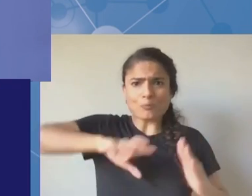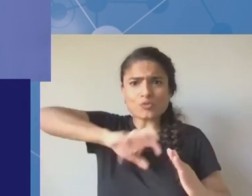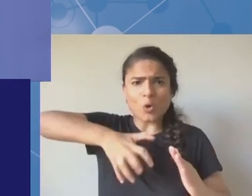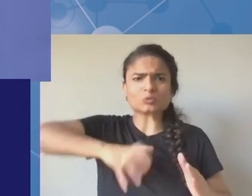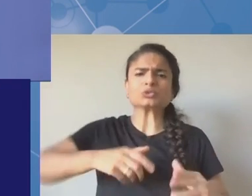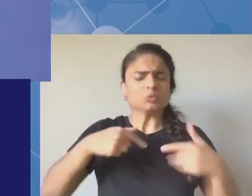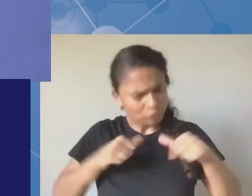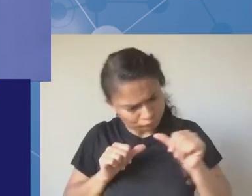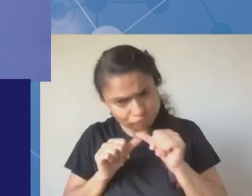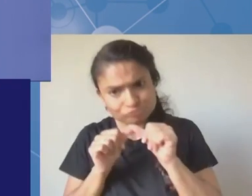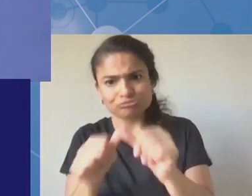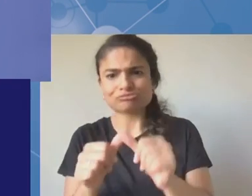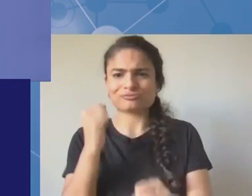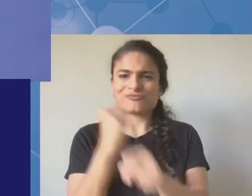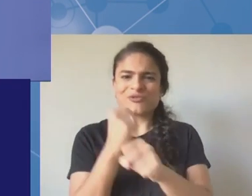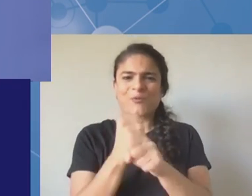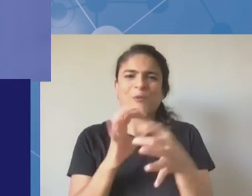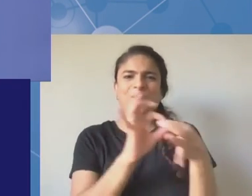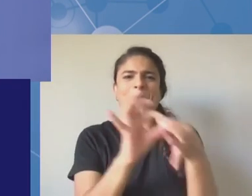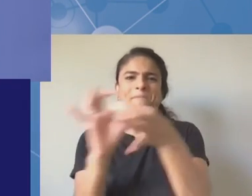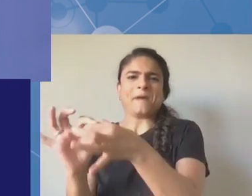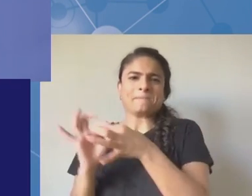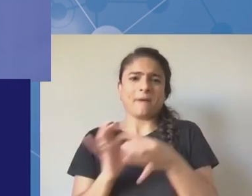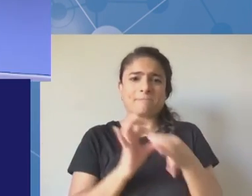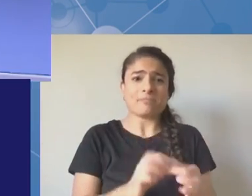председатель консультационной группы МАГ. Мы